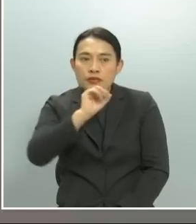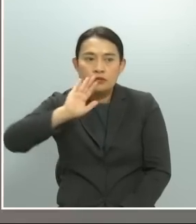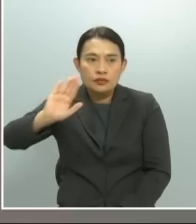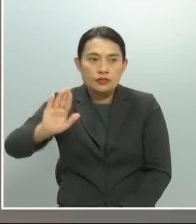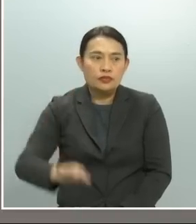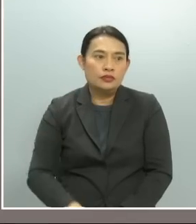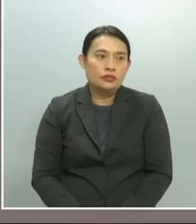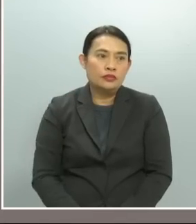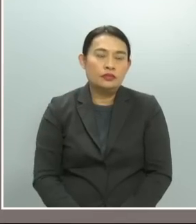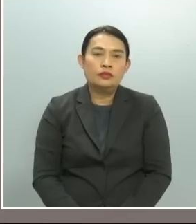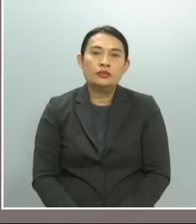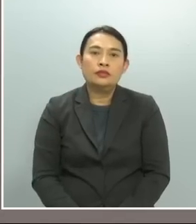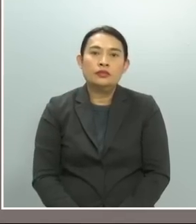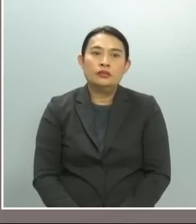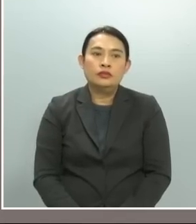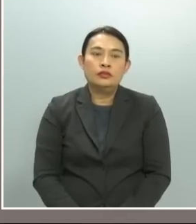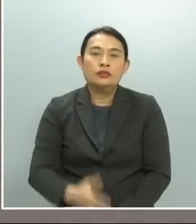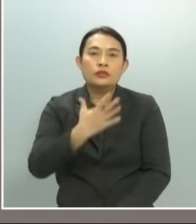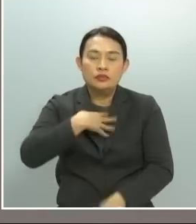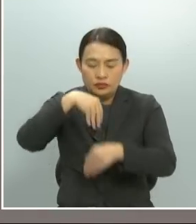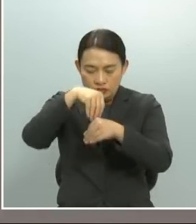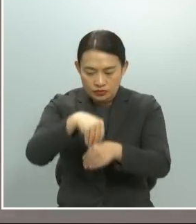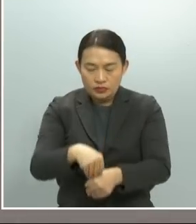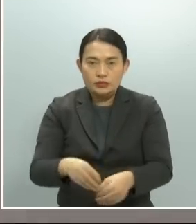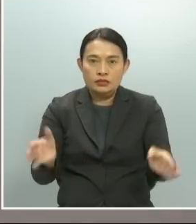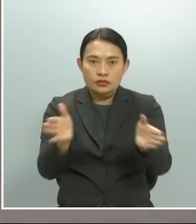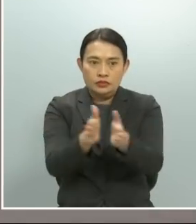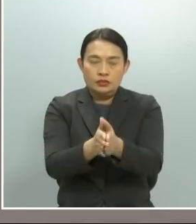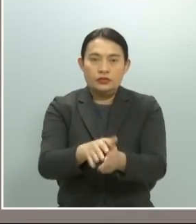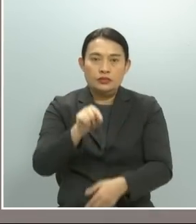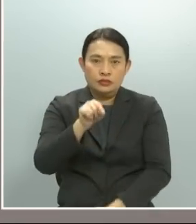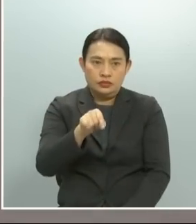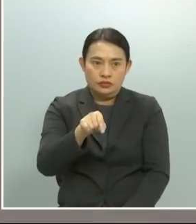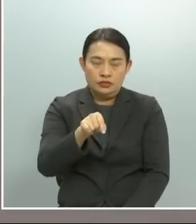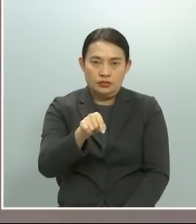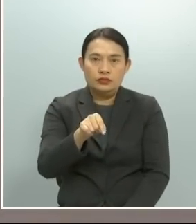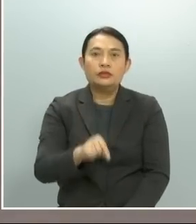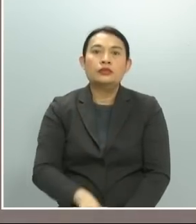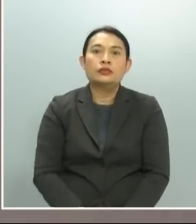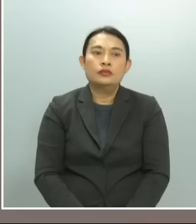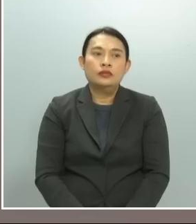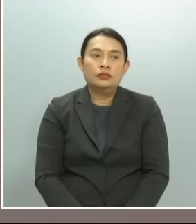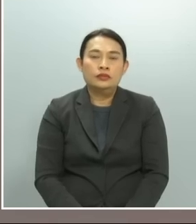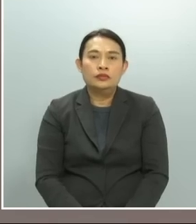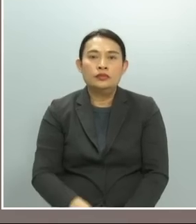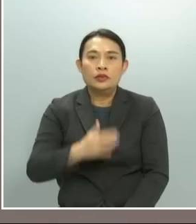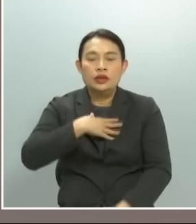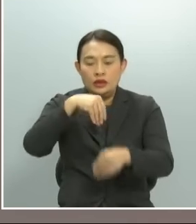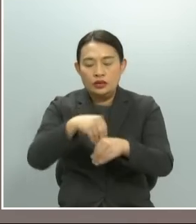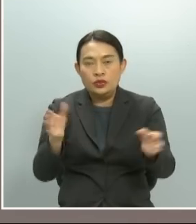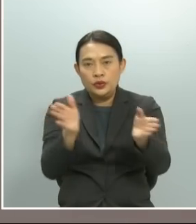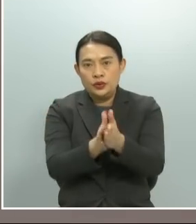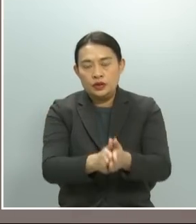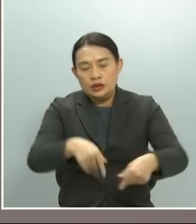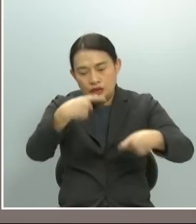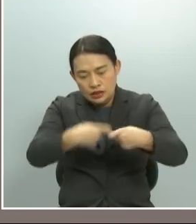I'm on your side ฉันอยู่เคียงข้างเธอ Oh when times get rough ในยามที่ยากลำบากทุกย